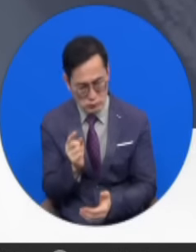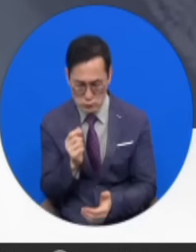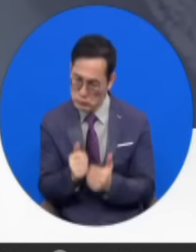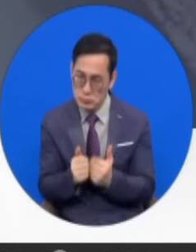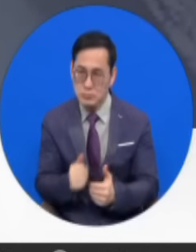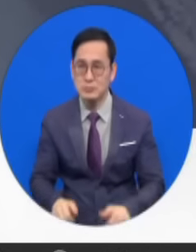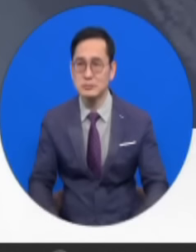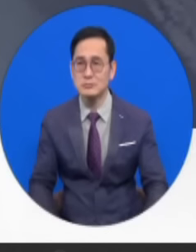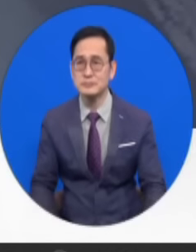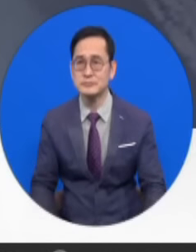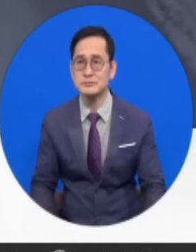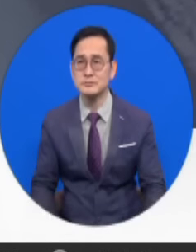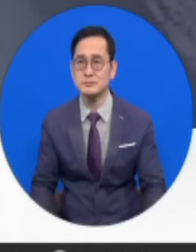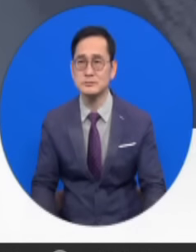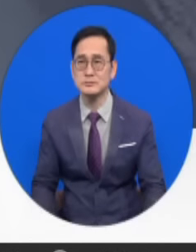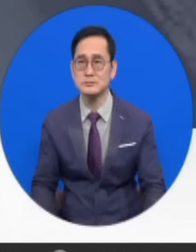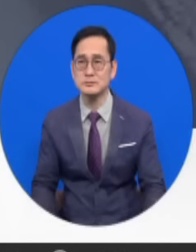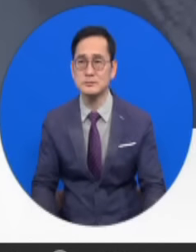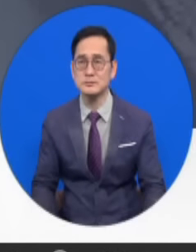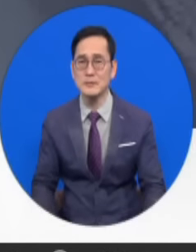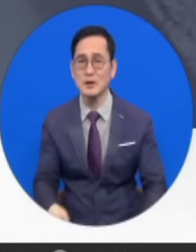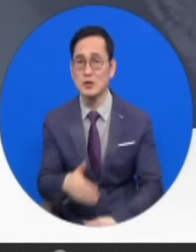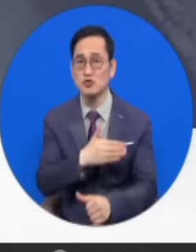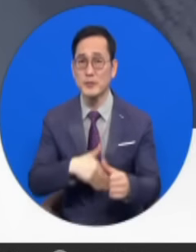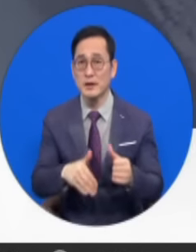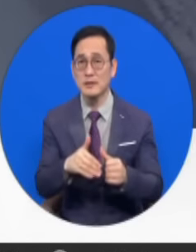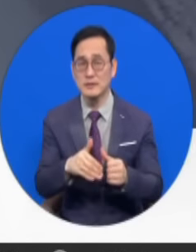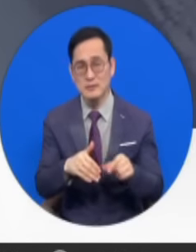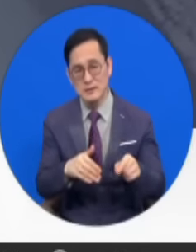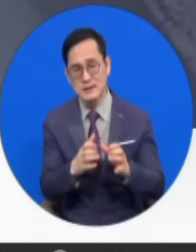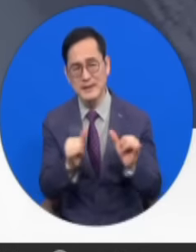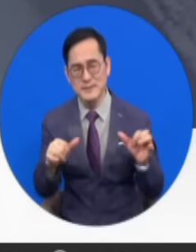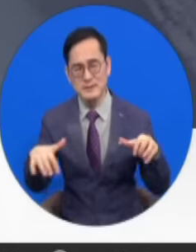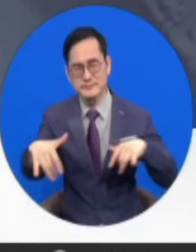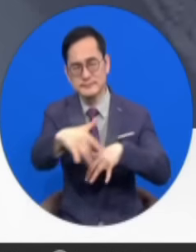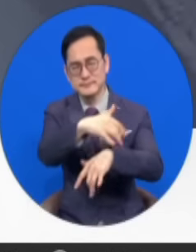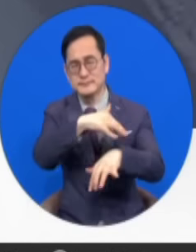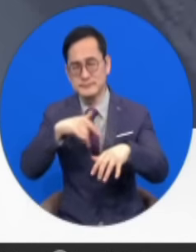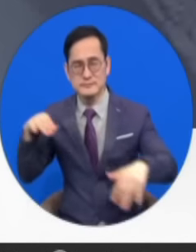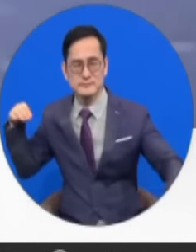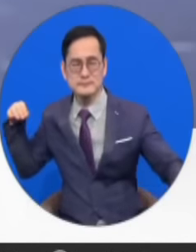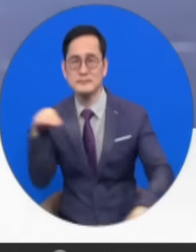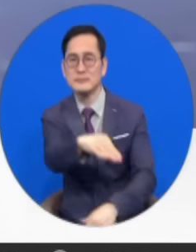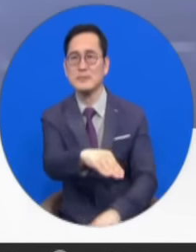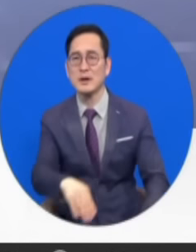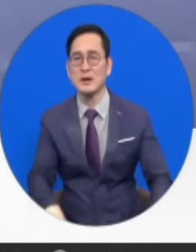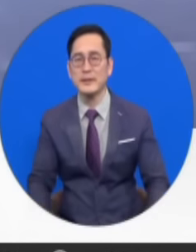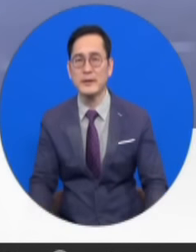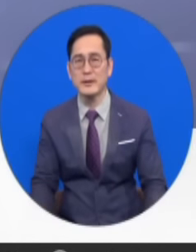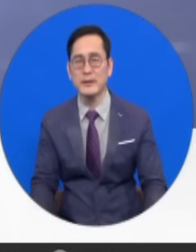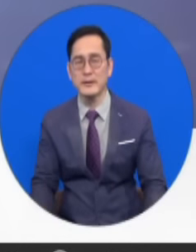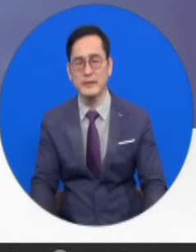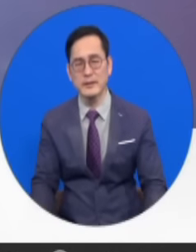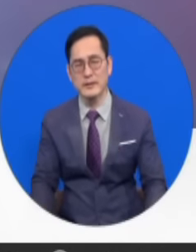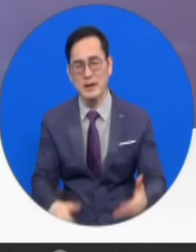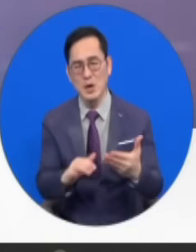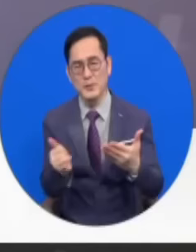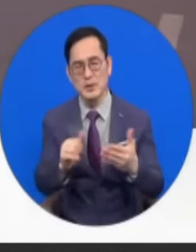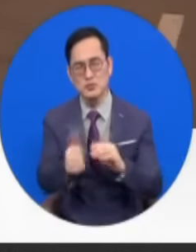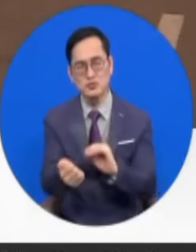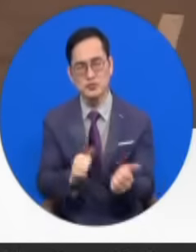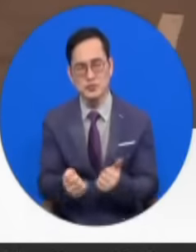직장인들이 굉장히 많고 뭐 통행하고 뭐 보행하는 사람들이 많아가지고 아마도 더 큰 참변으로 좀 이어진 것